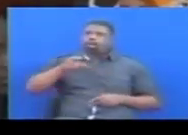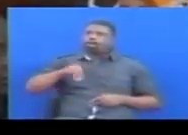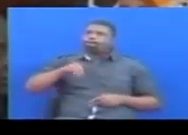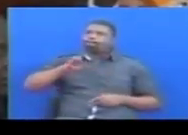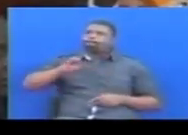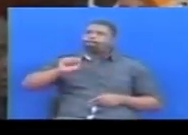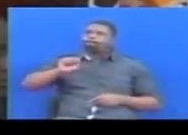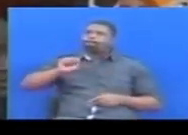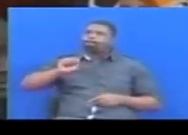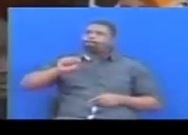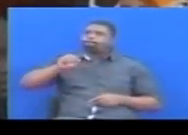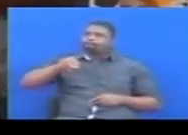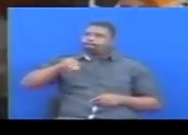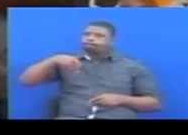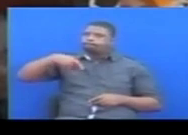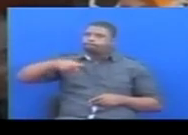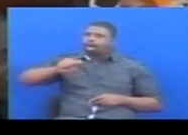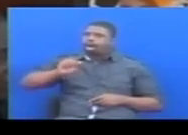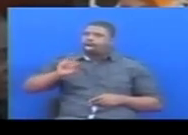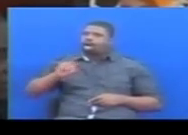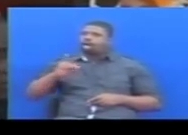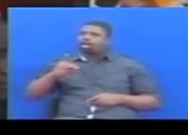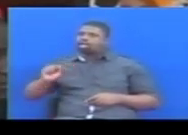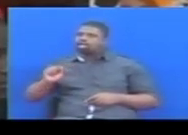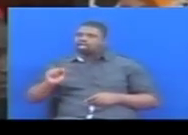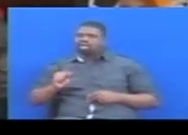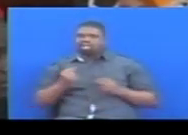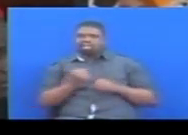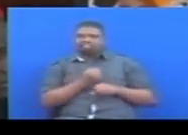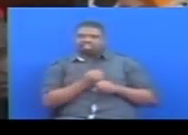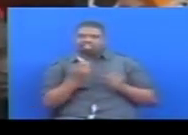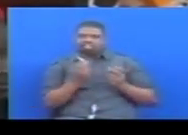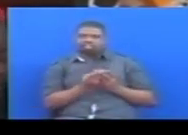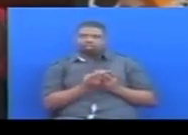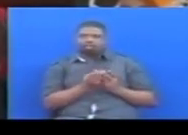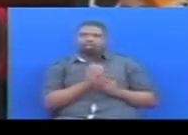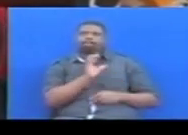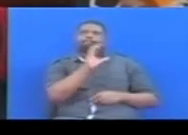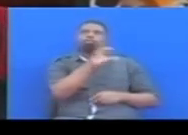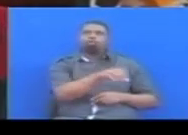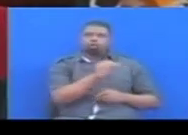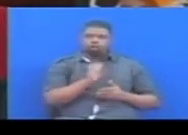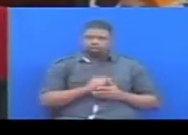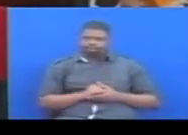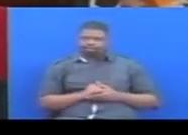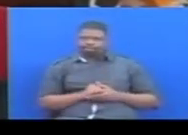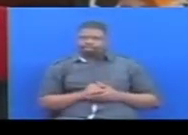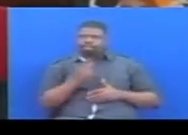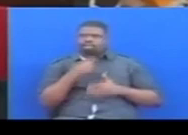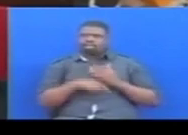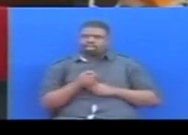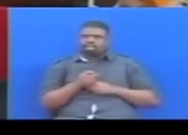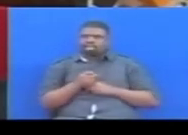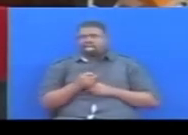ndio ina act kama hospitali ya mkoa, na ndani ya kuact kwake